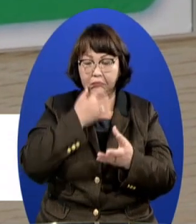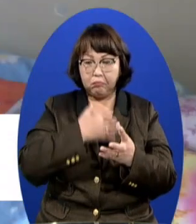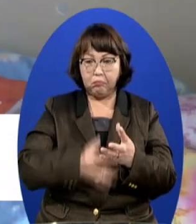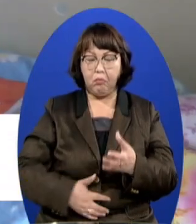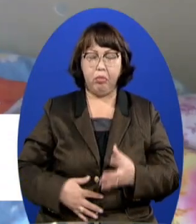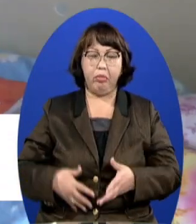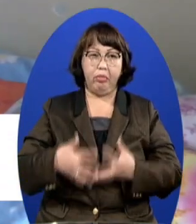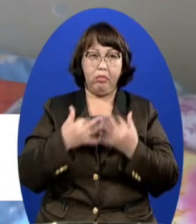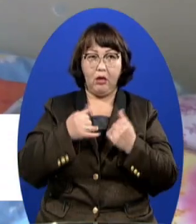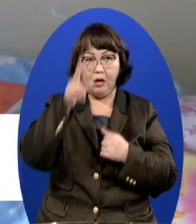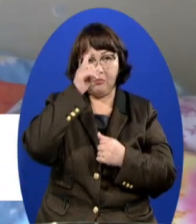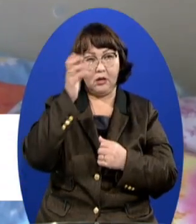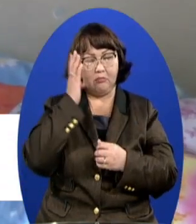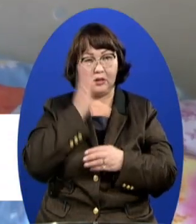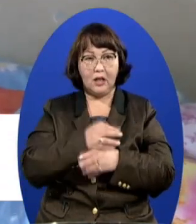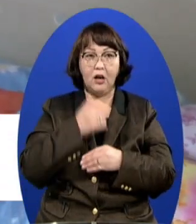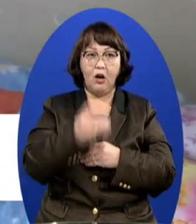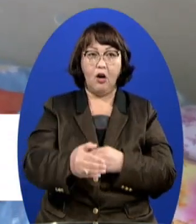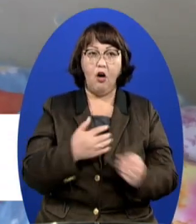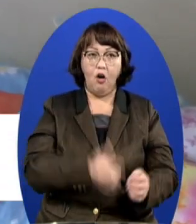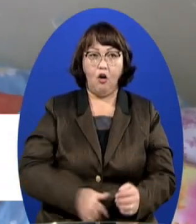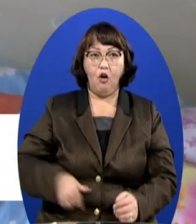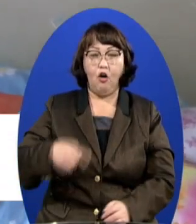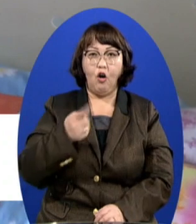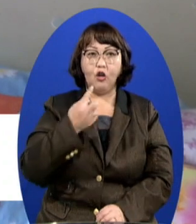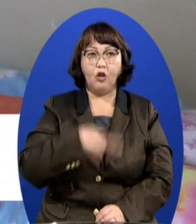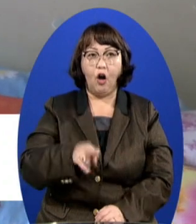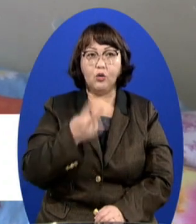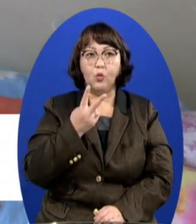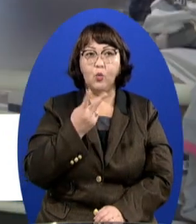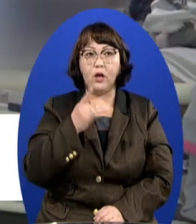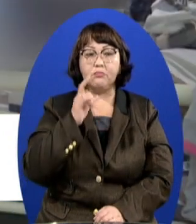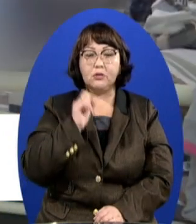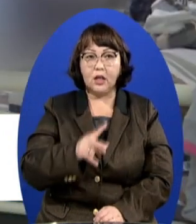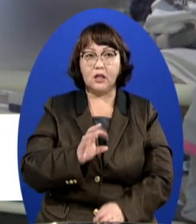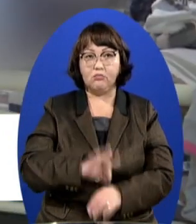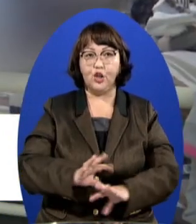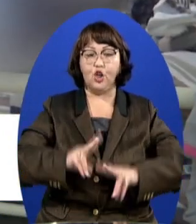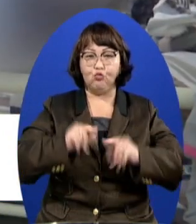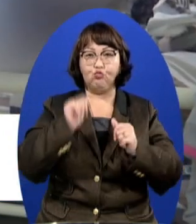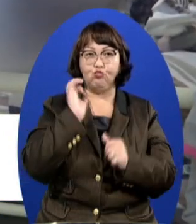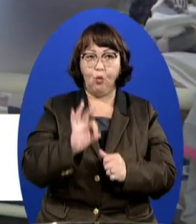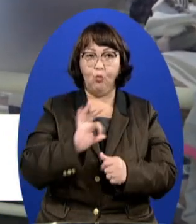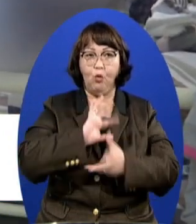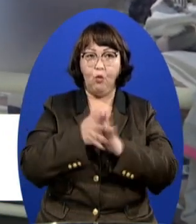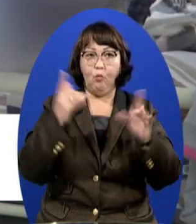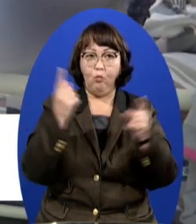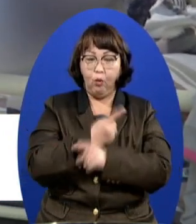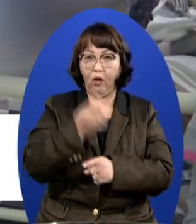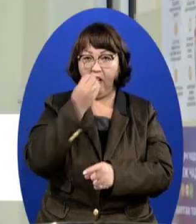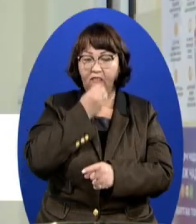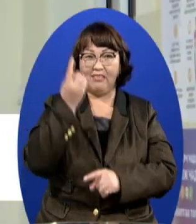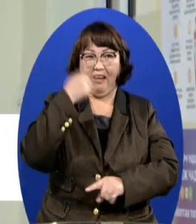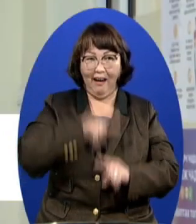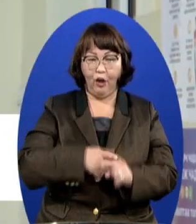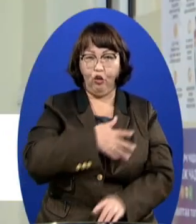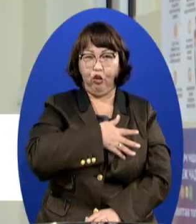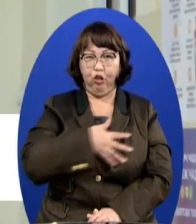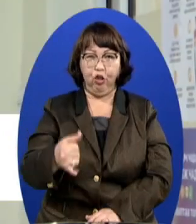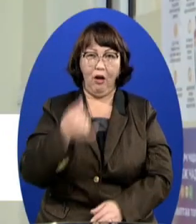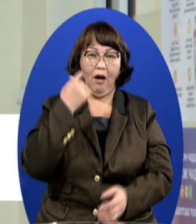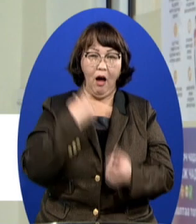хэвтэ эмчлүүлсэний дараа ходоодны өрөвсөл бүрэн эдгэрдэг гэдгийг эмчилж байсан юм. Гэсэн ч буруу хоолтоос болж ахин сэдэрдэг.